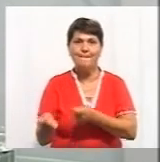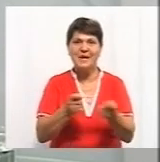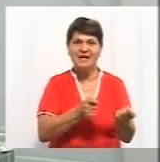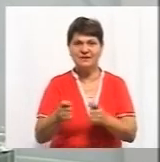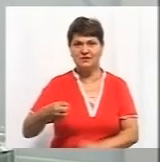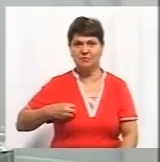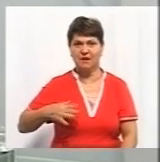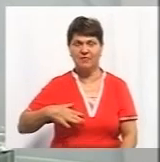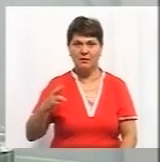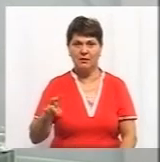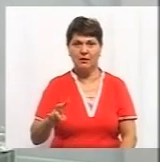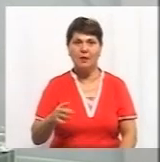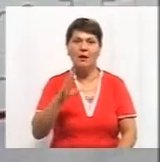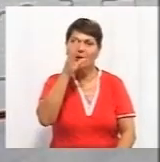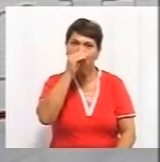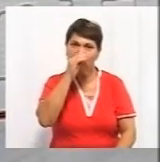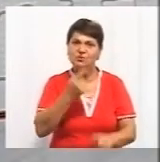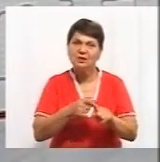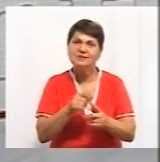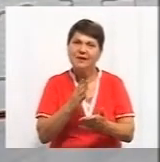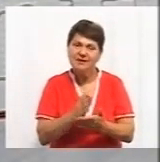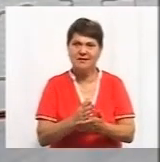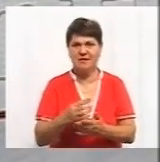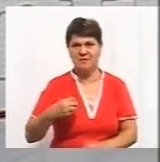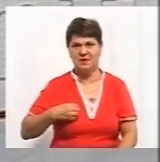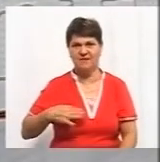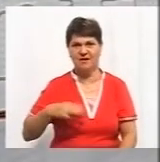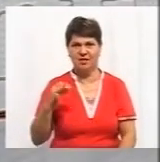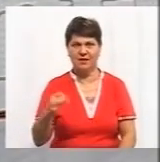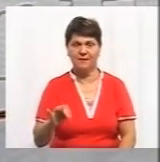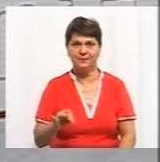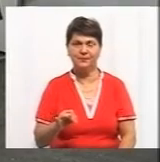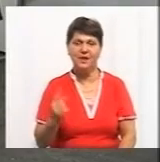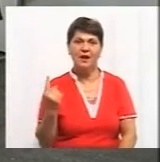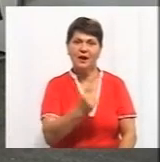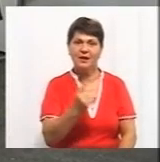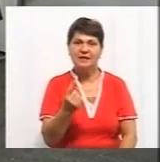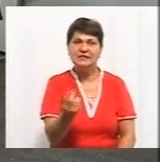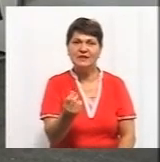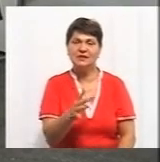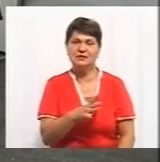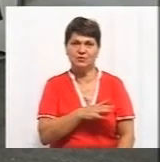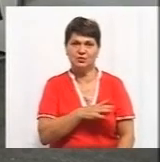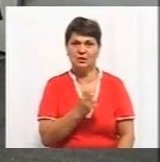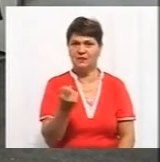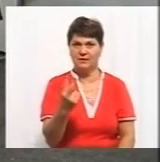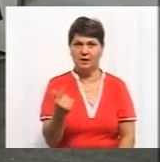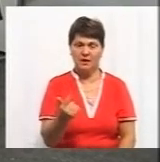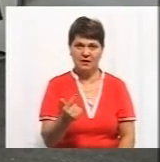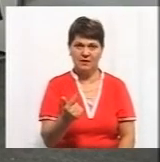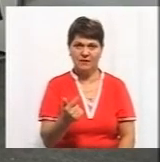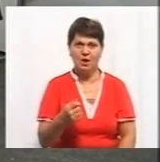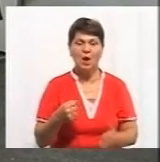Ну, це також приватний, маршрутки це є приватні. Рейс, вартість проїзду була 12 гривень